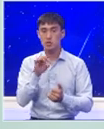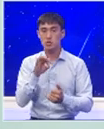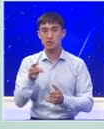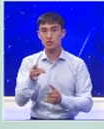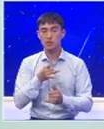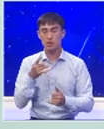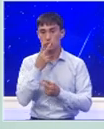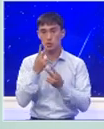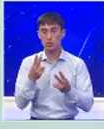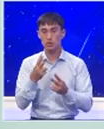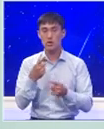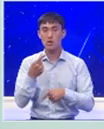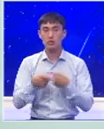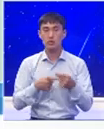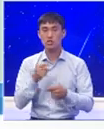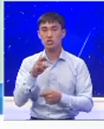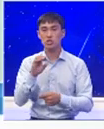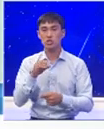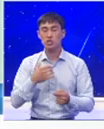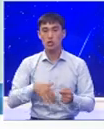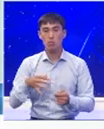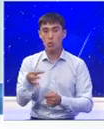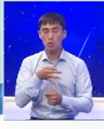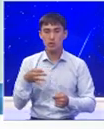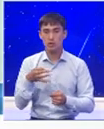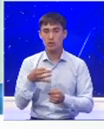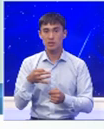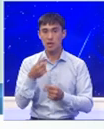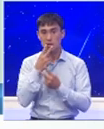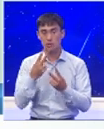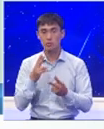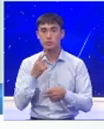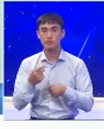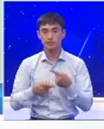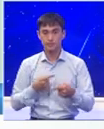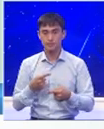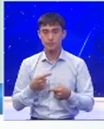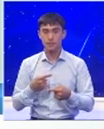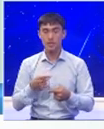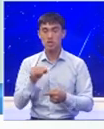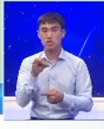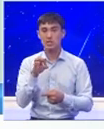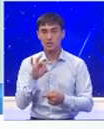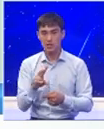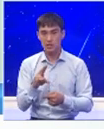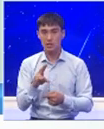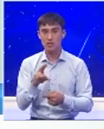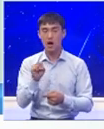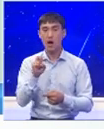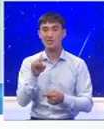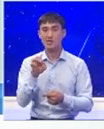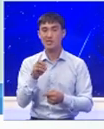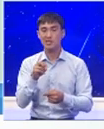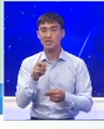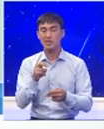районын қарадық. Сосын барып ана Жамбыл ауданына, Жамбыл районын қарап жатырмыз. Жайсан, Ақсеңгір,